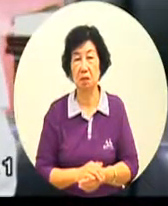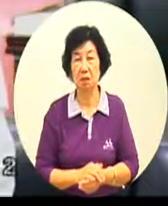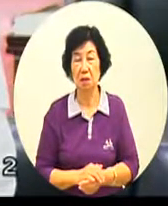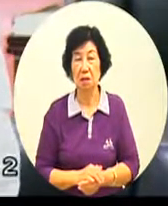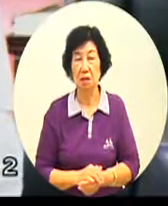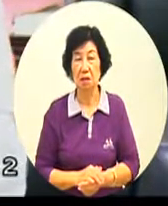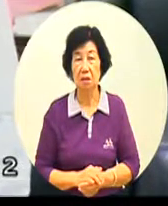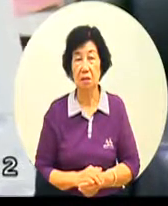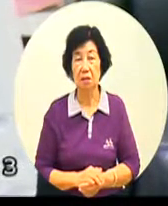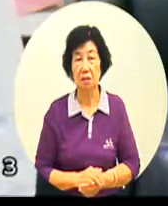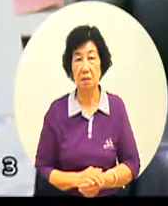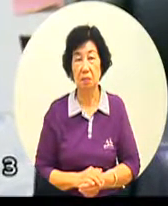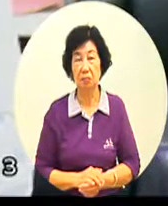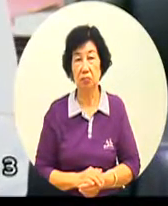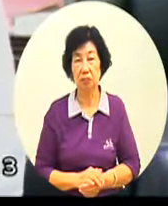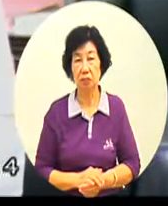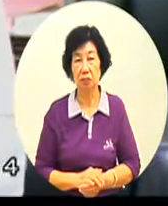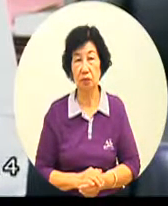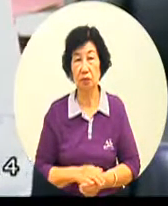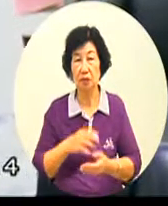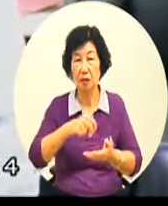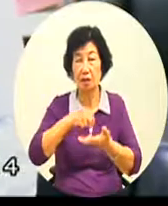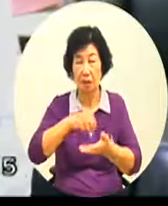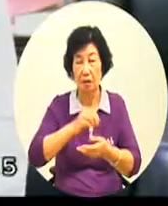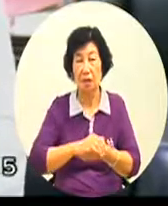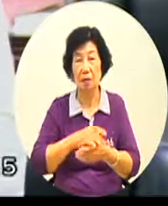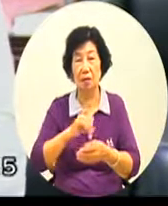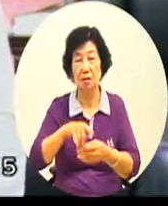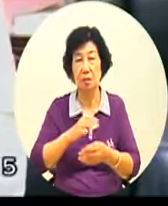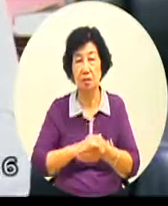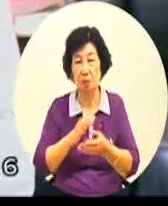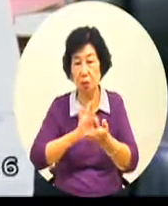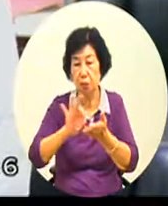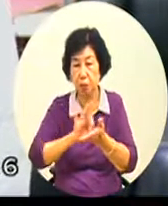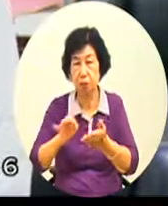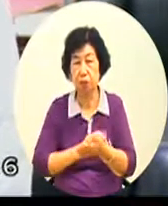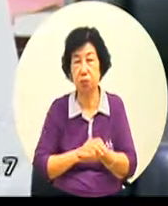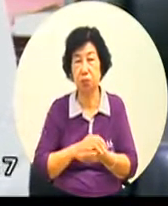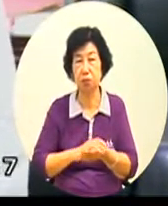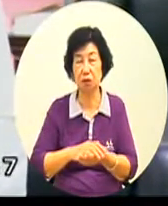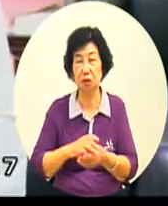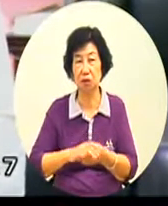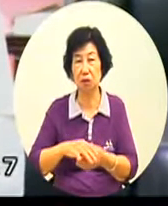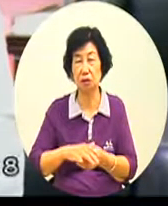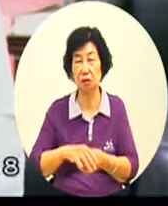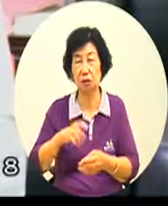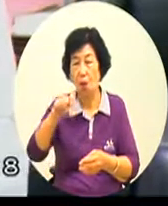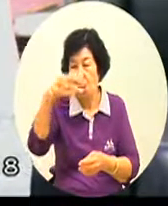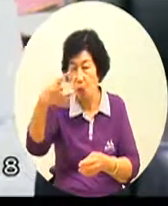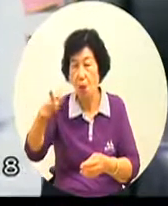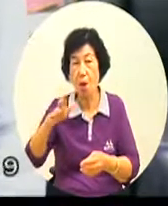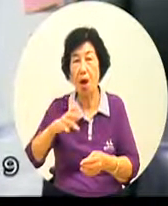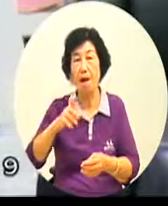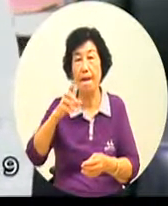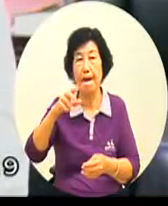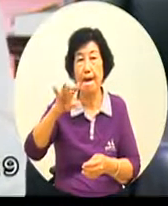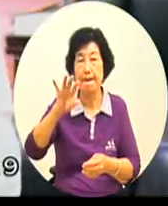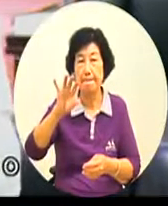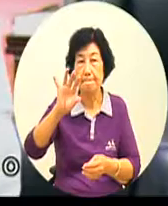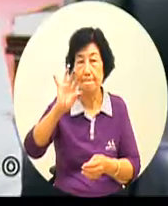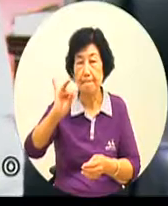出这个花费少者几十万嘛，多者几百万嘛，哈，这都 有可能。没有那么多， 少者几十万也有